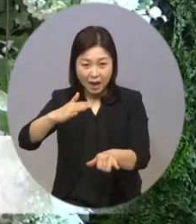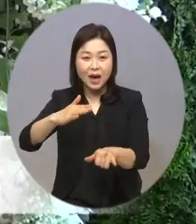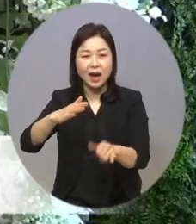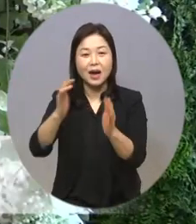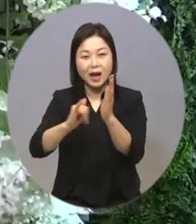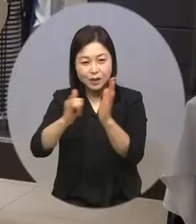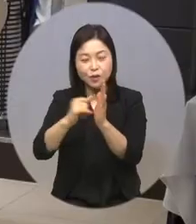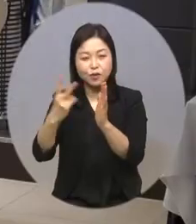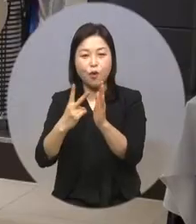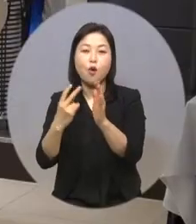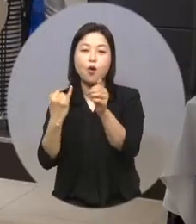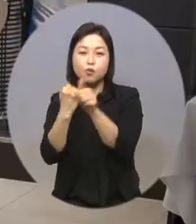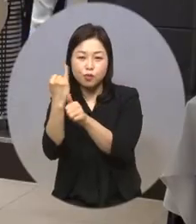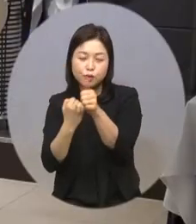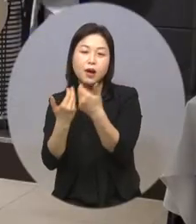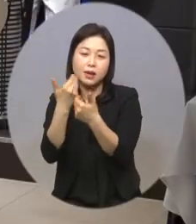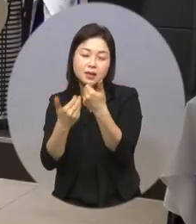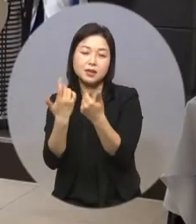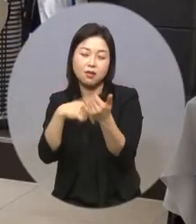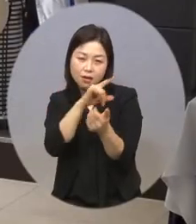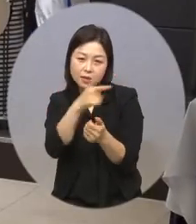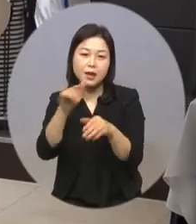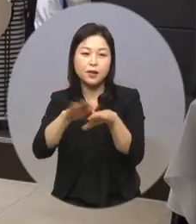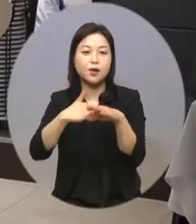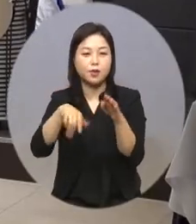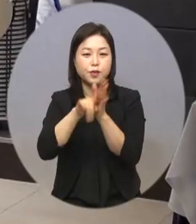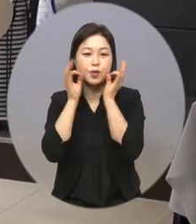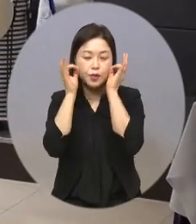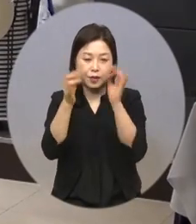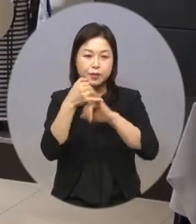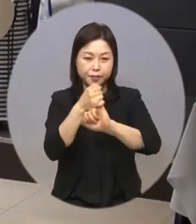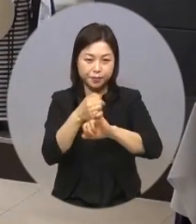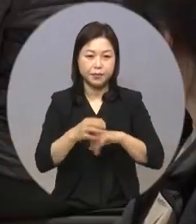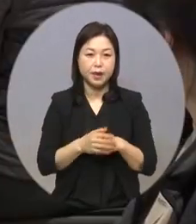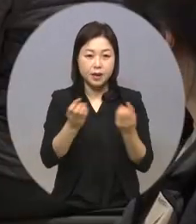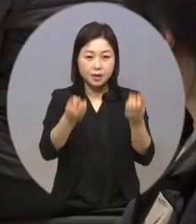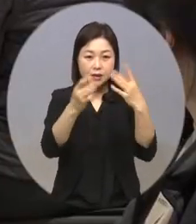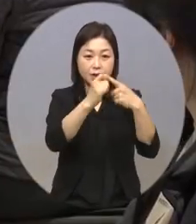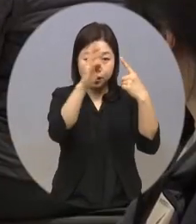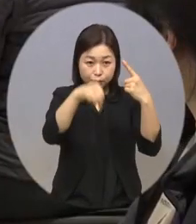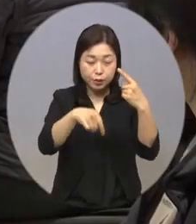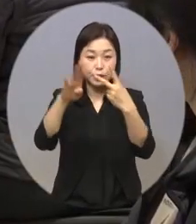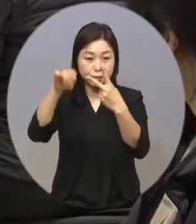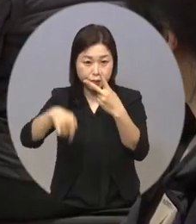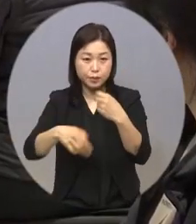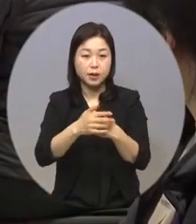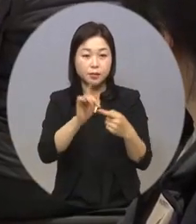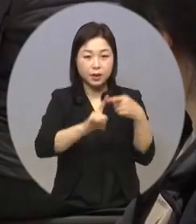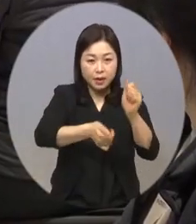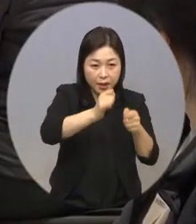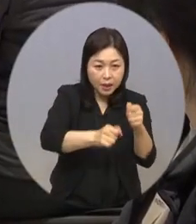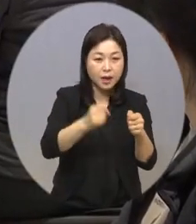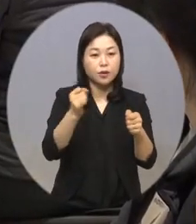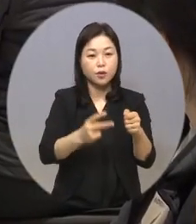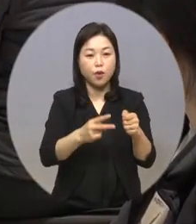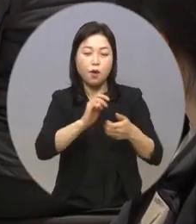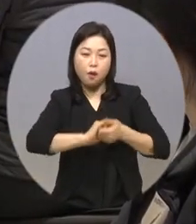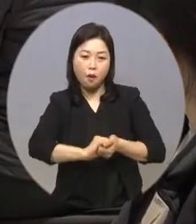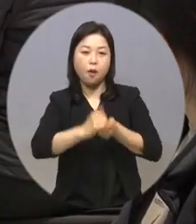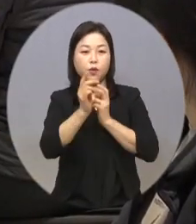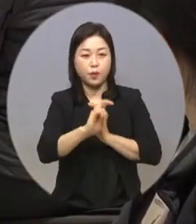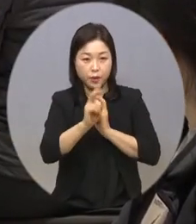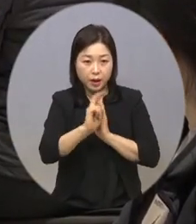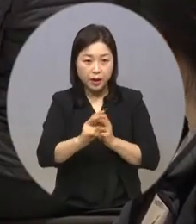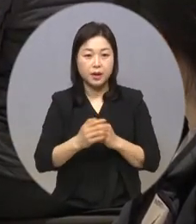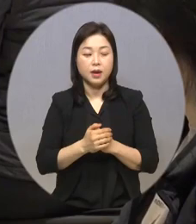진행하도록 하겠습니다. 행사는 1부, 2부 나눠 진행되었으며 1부에서는 난타 공연 및 성악 자중창 공연이